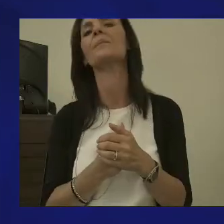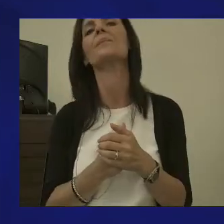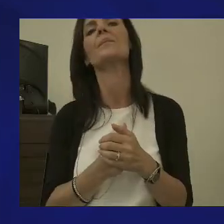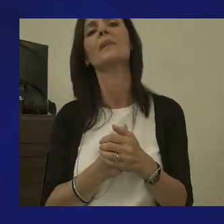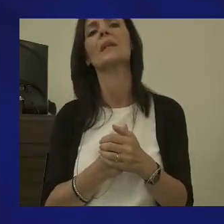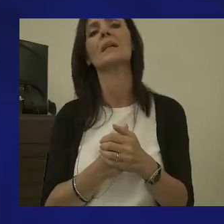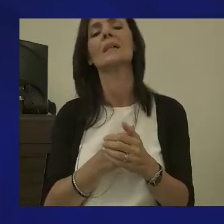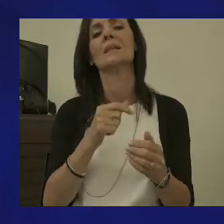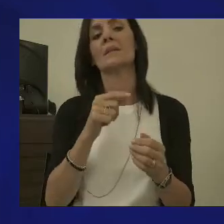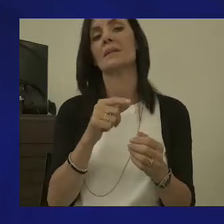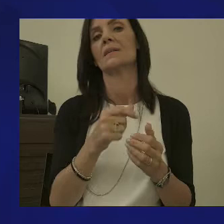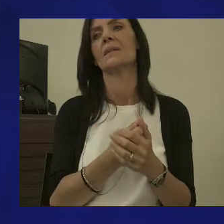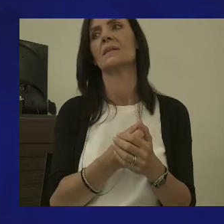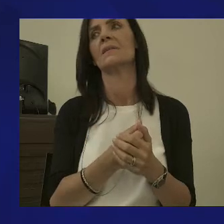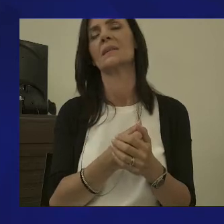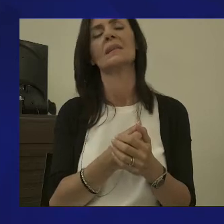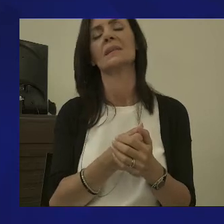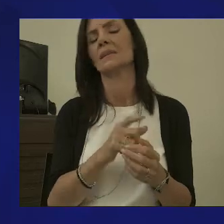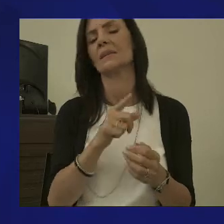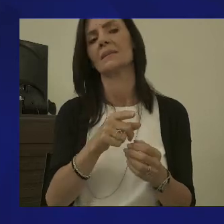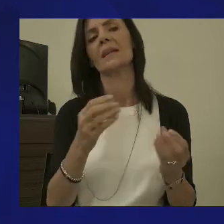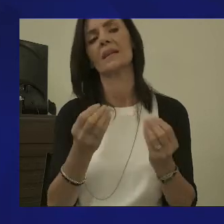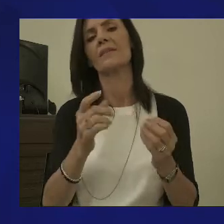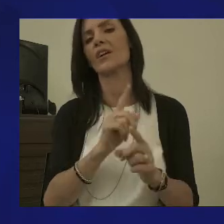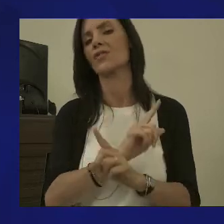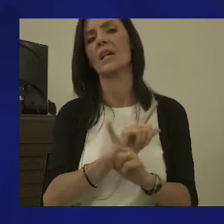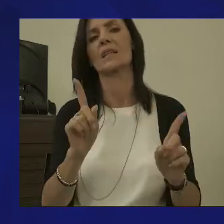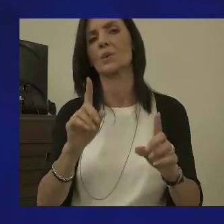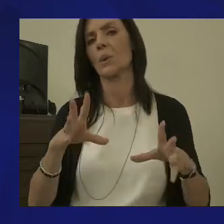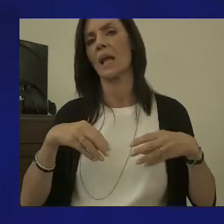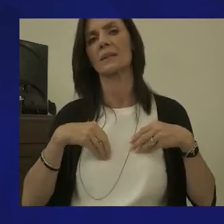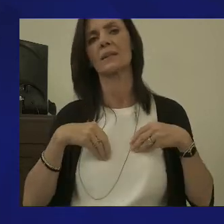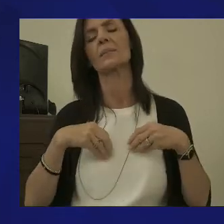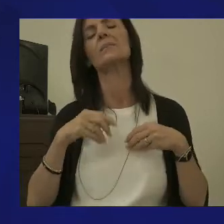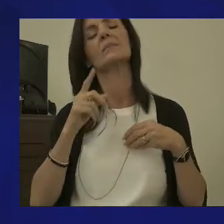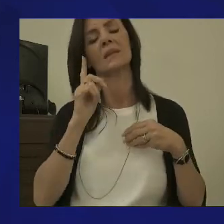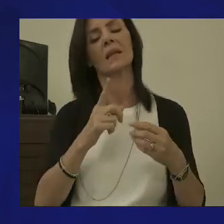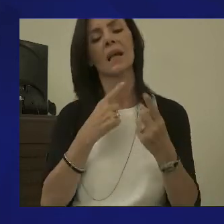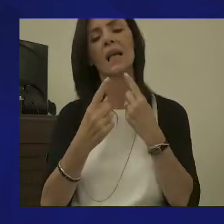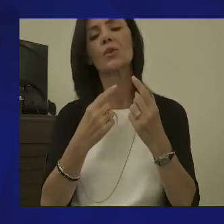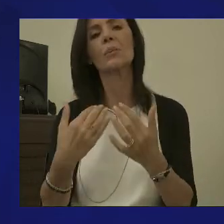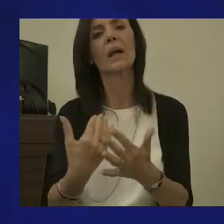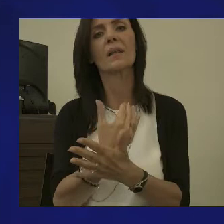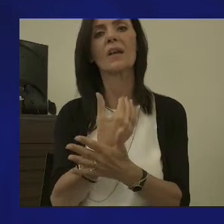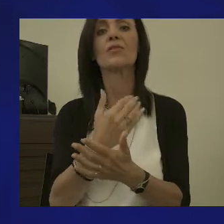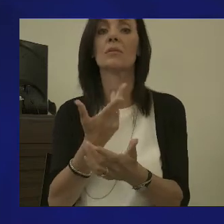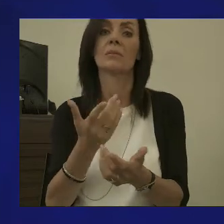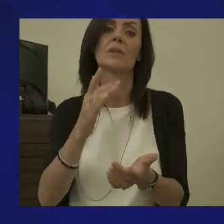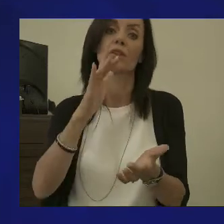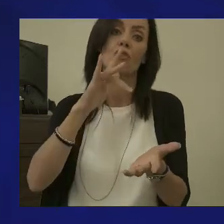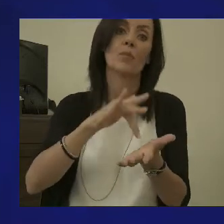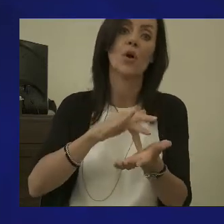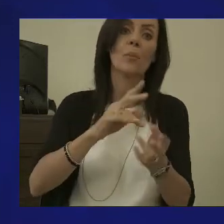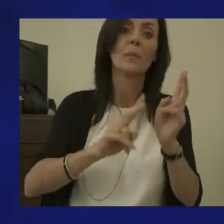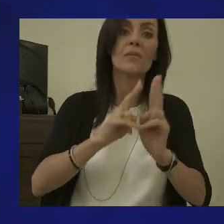זה דבר שאי אפשר להסכים עליו, באמת אי אפשר להסכים עליו, לכן אני חושב שצריך להחזיר אותו בחזרה ולדון מחדש, האם בכלל יש מקום